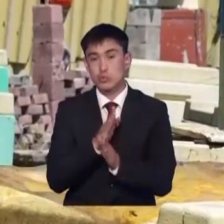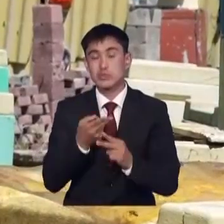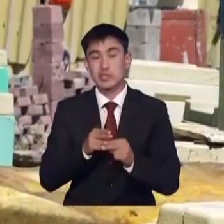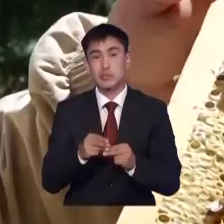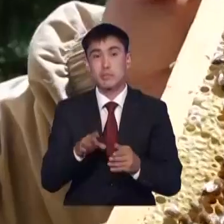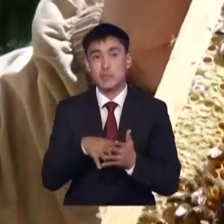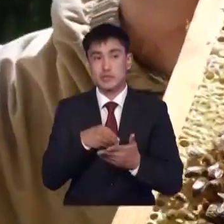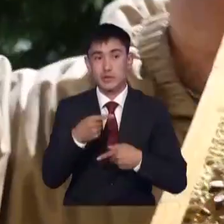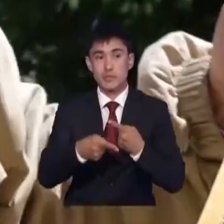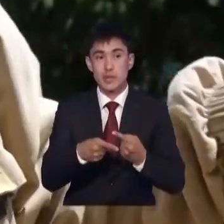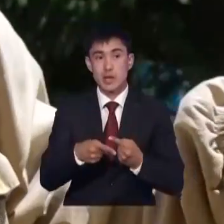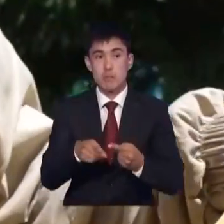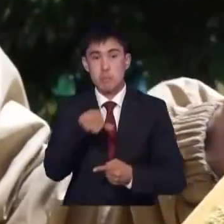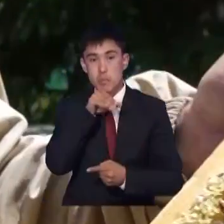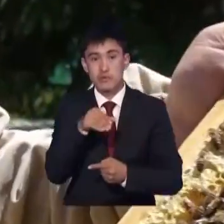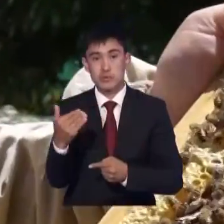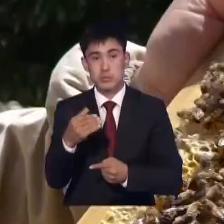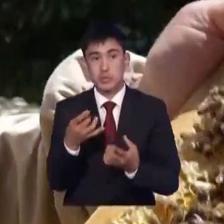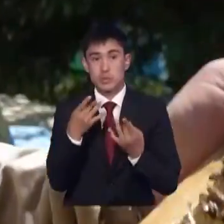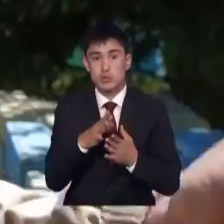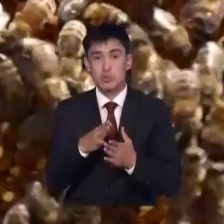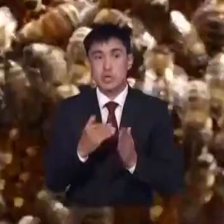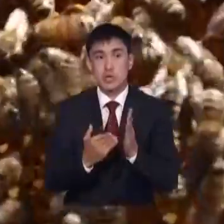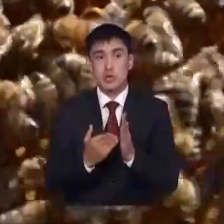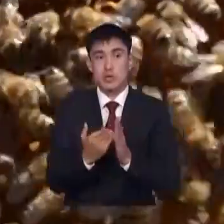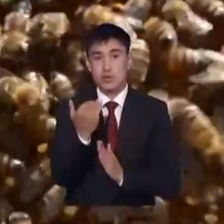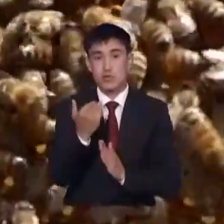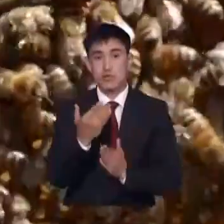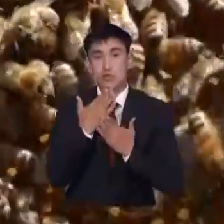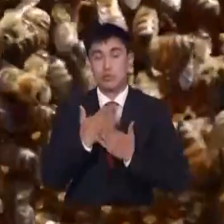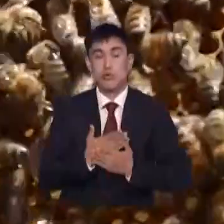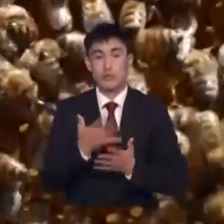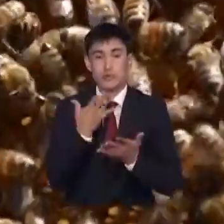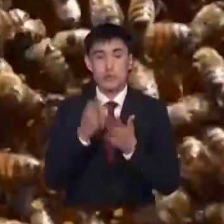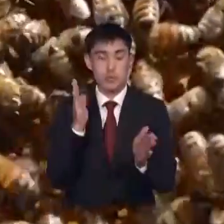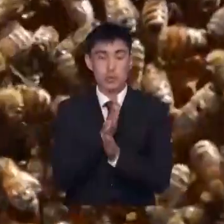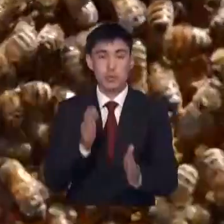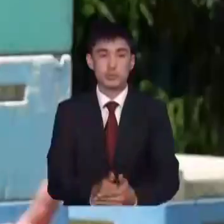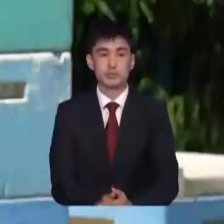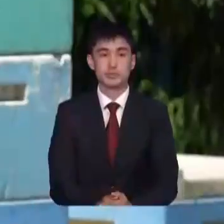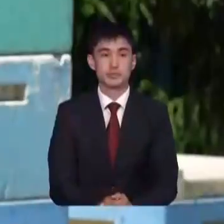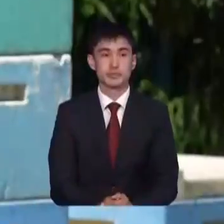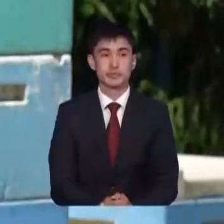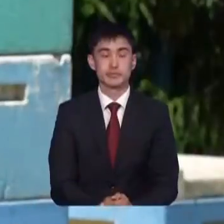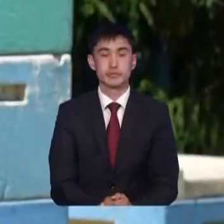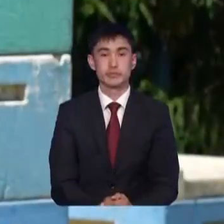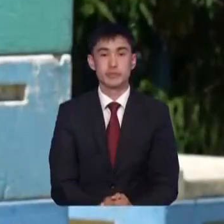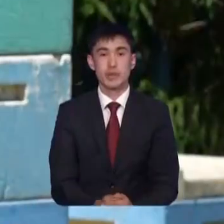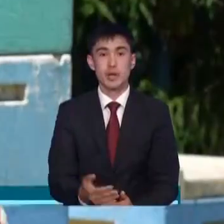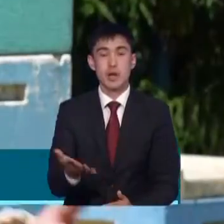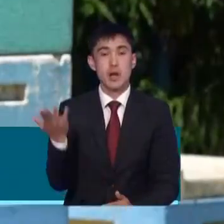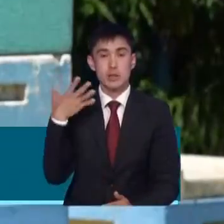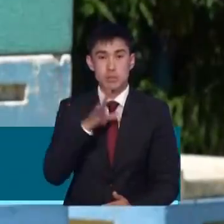этим призванием и Хотя выбор профессии был непрост чашу весов перевела любовь к природе пока была